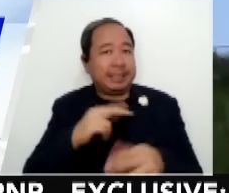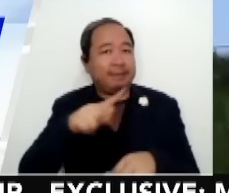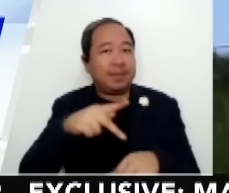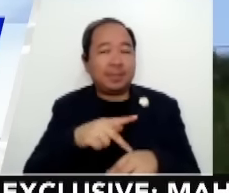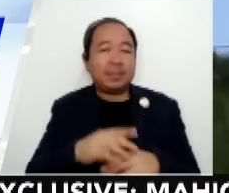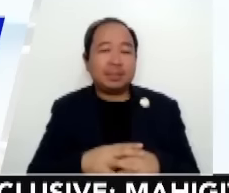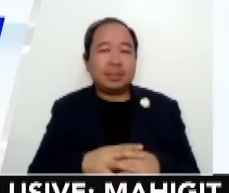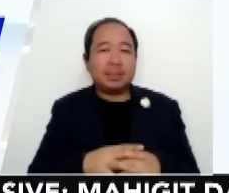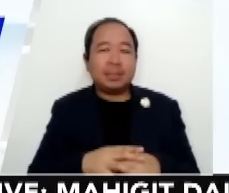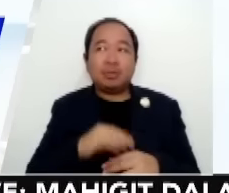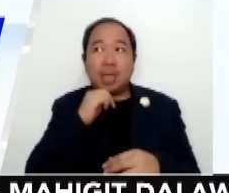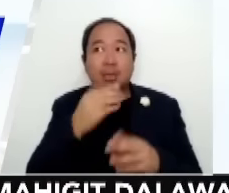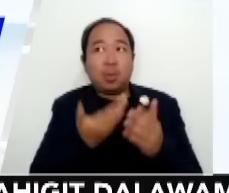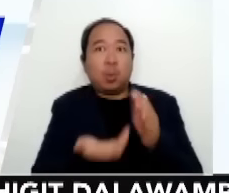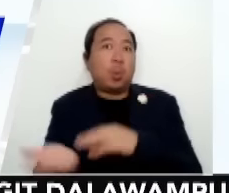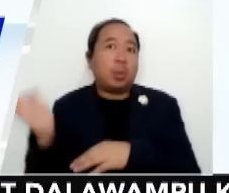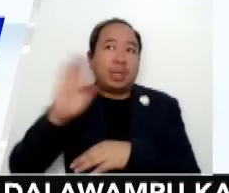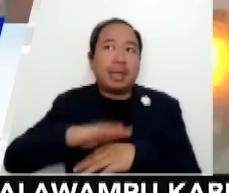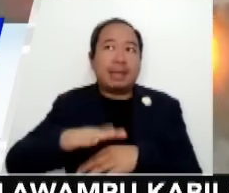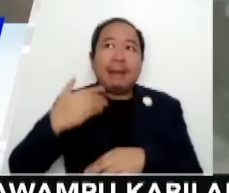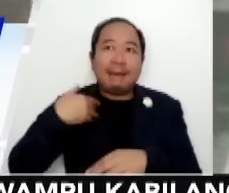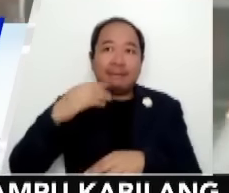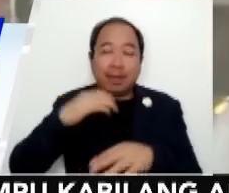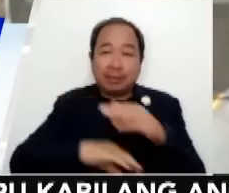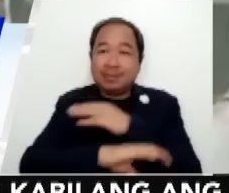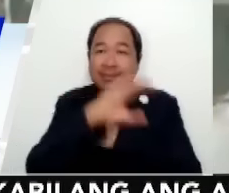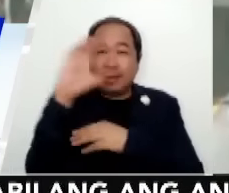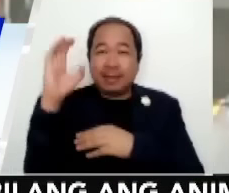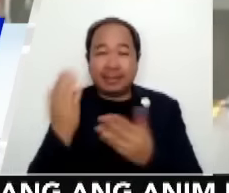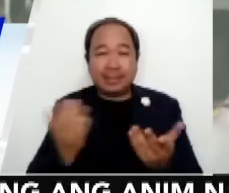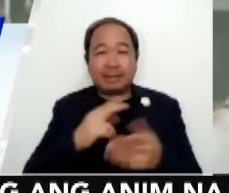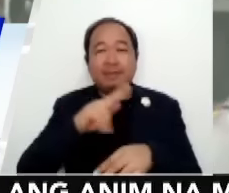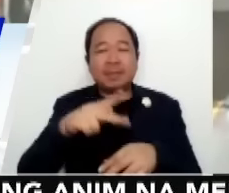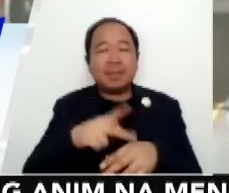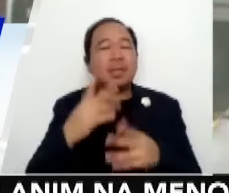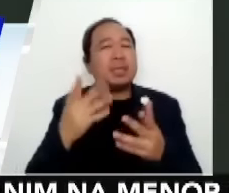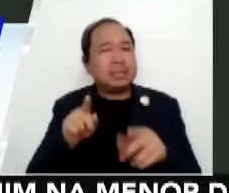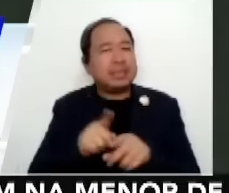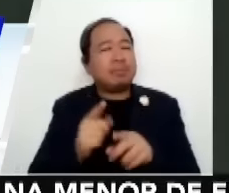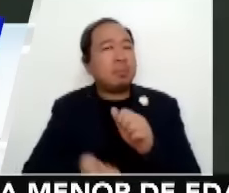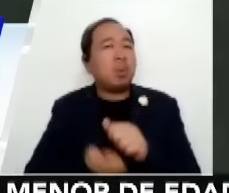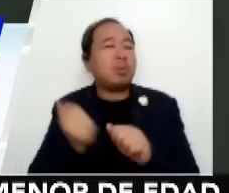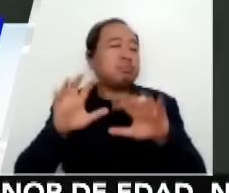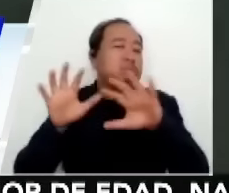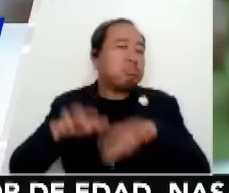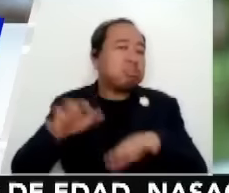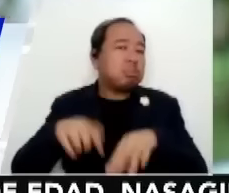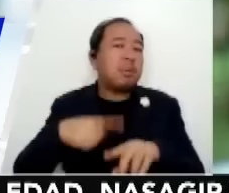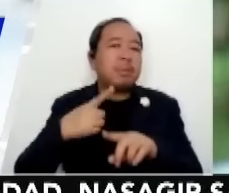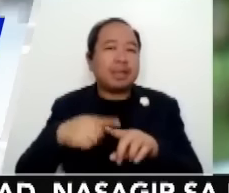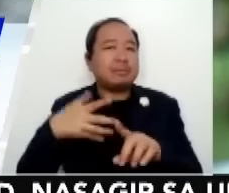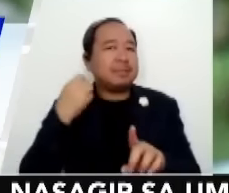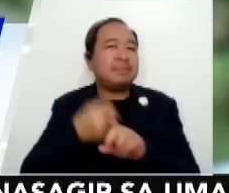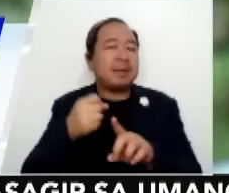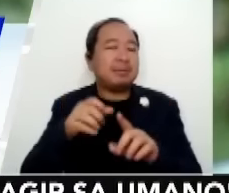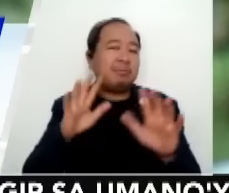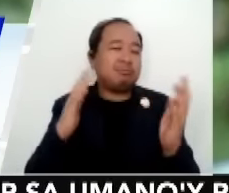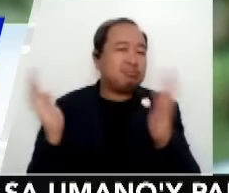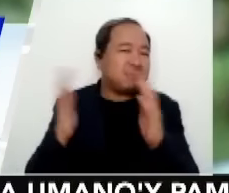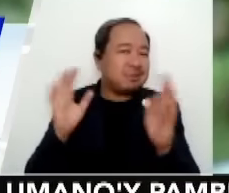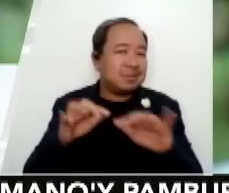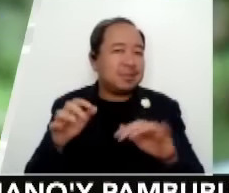araw may sikat ng araw at sa Pilipinas, madalas ding ulanin at daanan ng bagyo. Ang taas ng solar